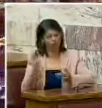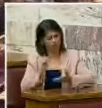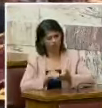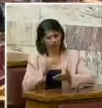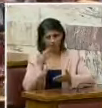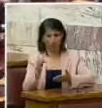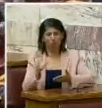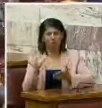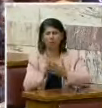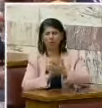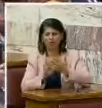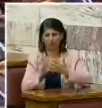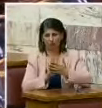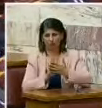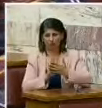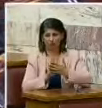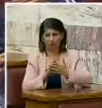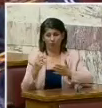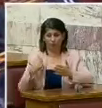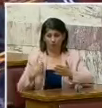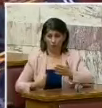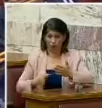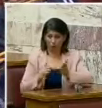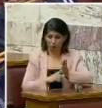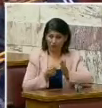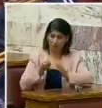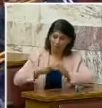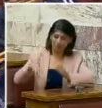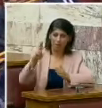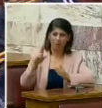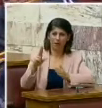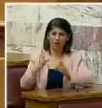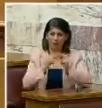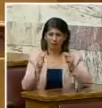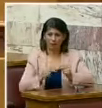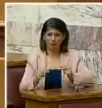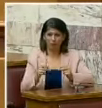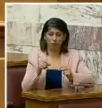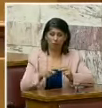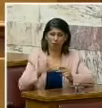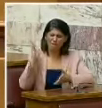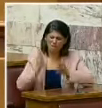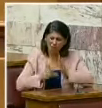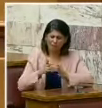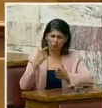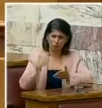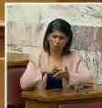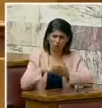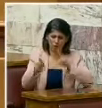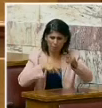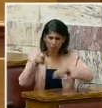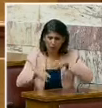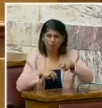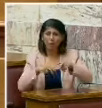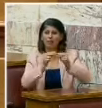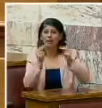Μην μπλέκετε την δημοσιονομική υπεραπόδοση που είναι αποτέλεσμα μιας βάναυσης φορολογικής επιδρομής με την